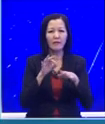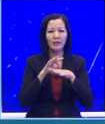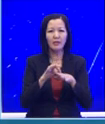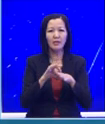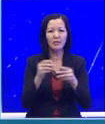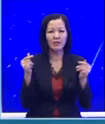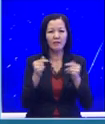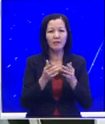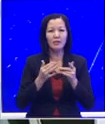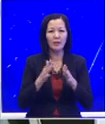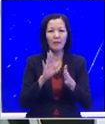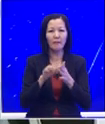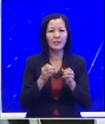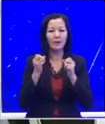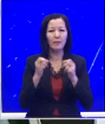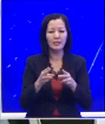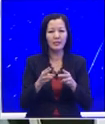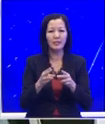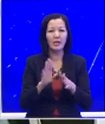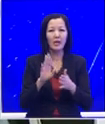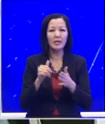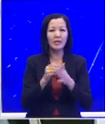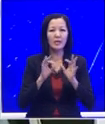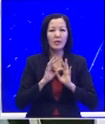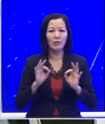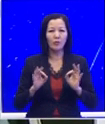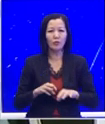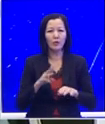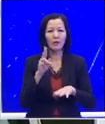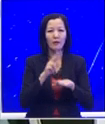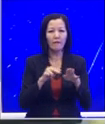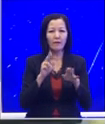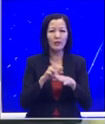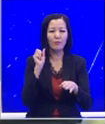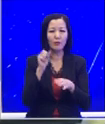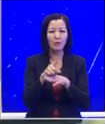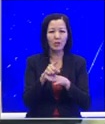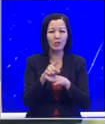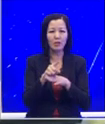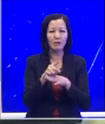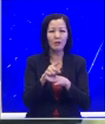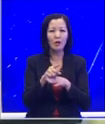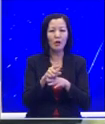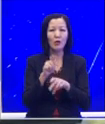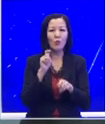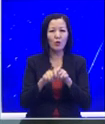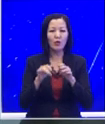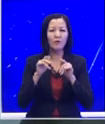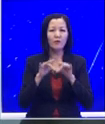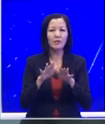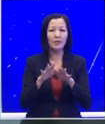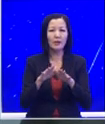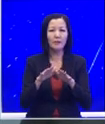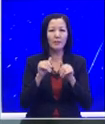их в соответствии с требованиями безопасности Генеральной прокуратуры и МВД, поручено в рамках возбужденного уголовного